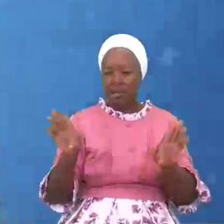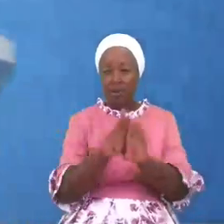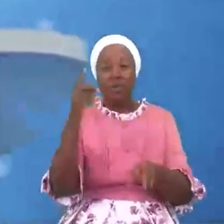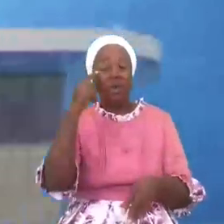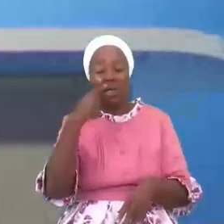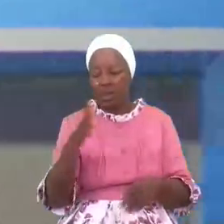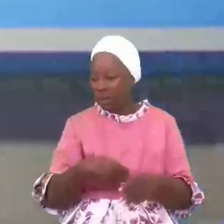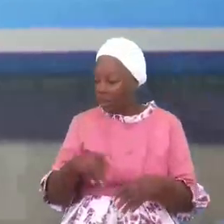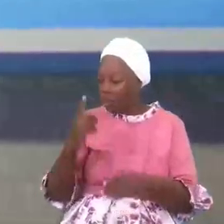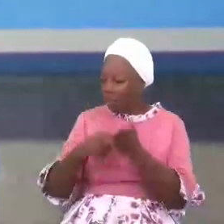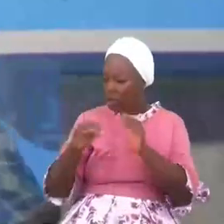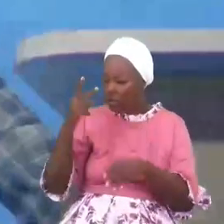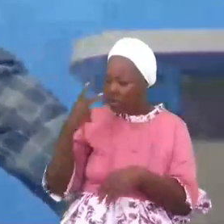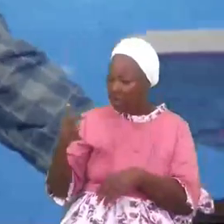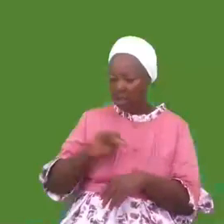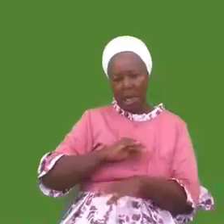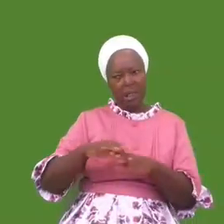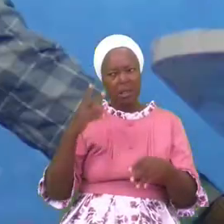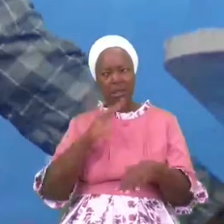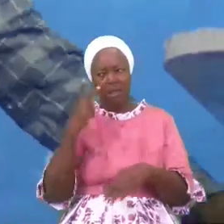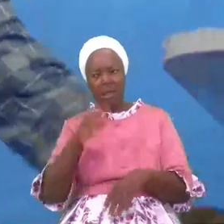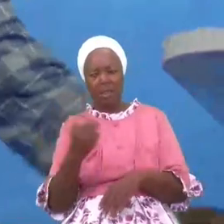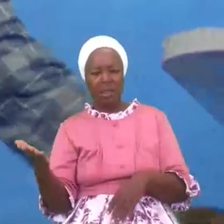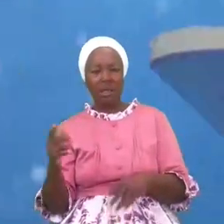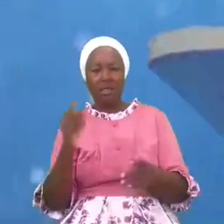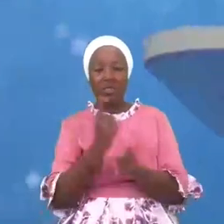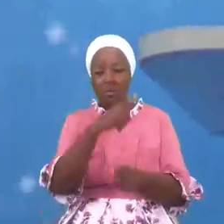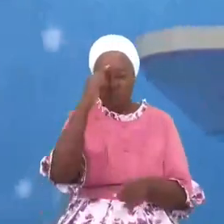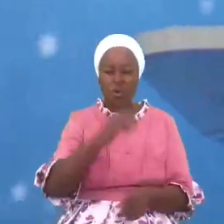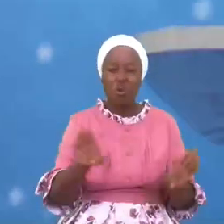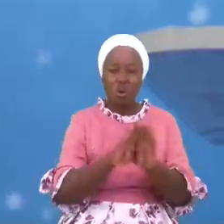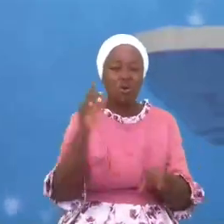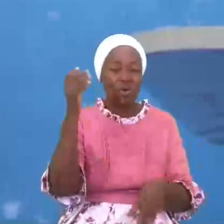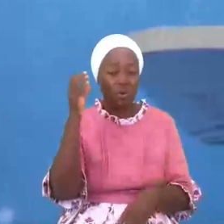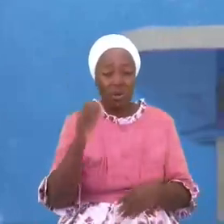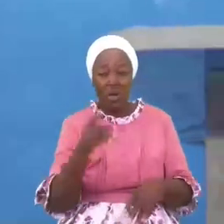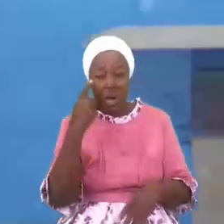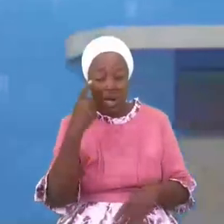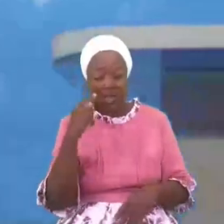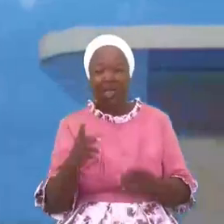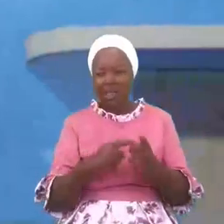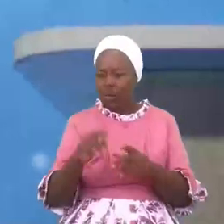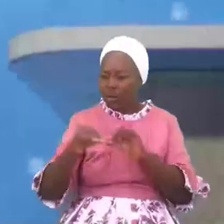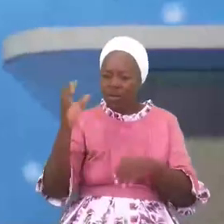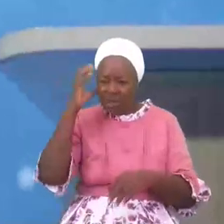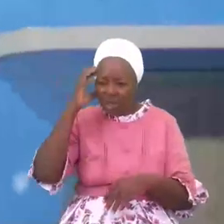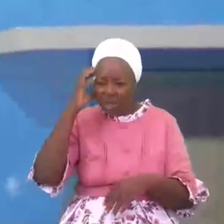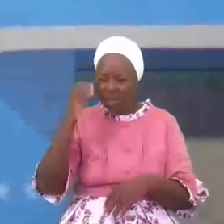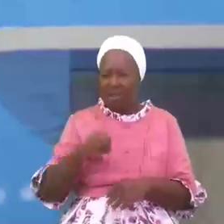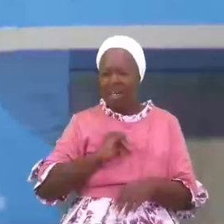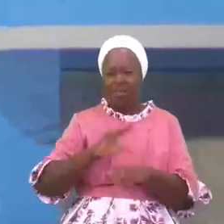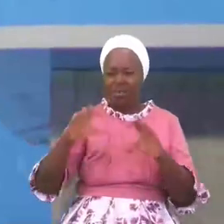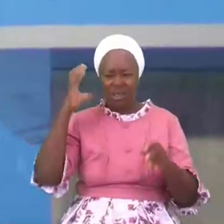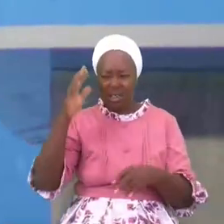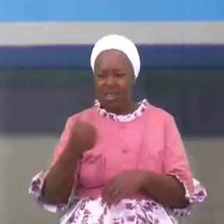Tu ne vois rien parce que tes yeux sont fermés. Qu'est-ce que tu entends? Je n'ai rien entendu parce que tu as fermé tes oreilles. Il y a des